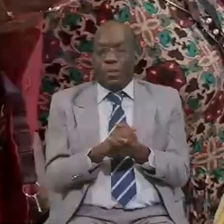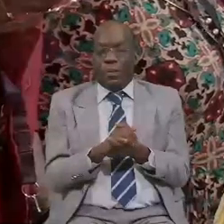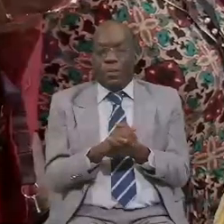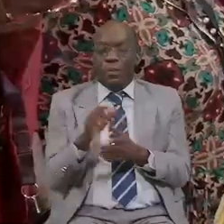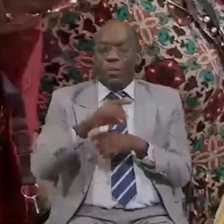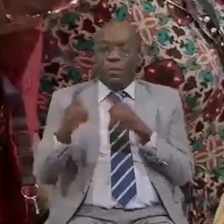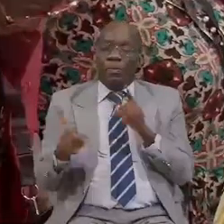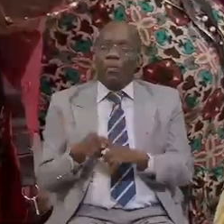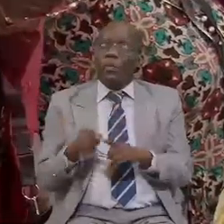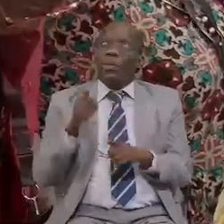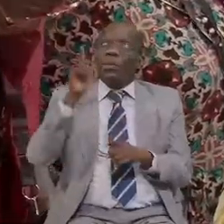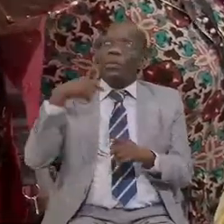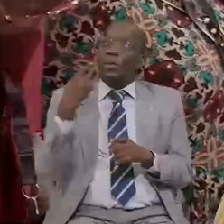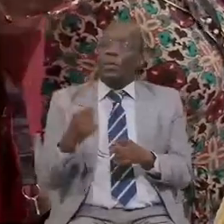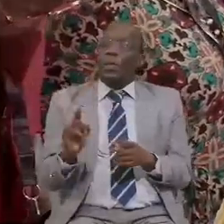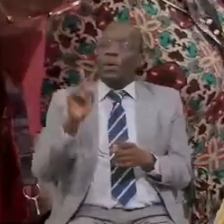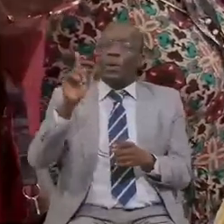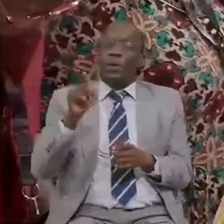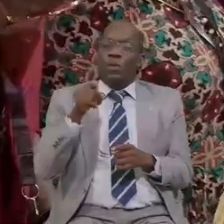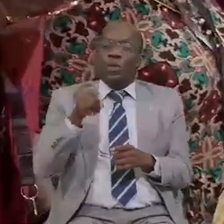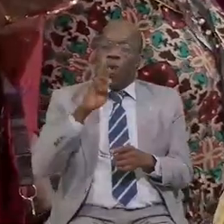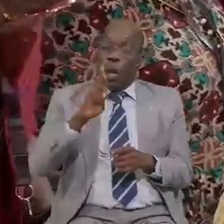Quand il dit montez, vous montez.